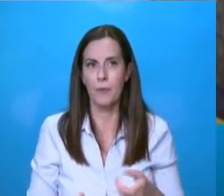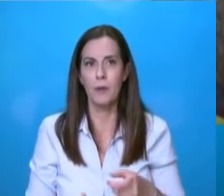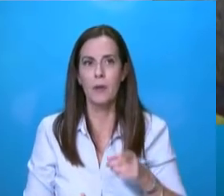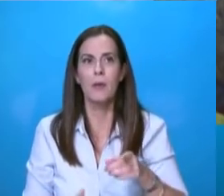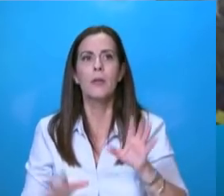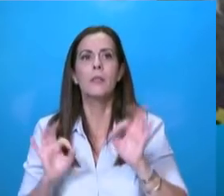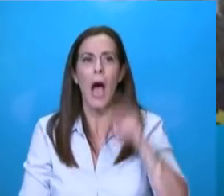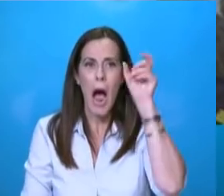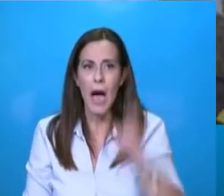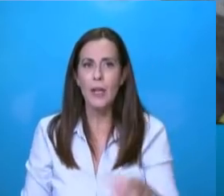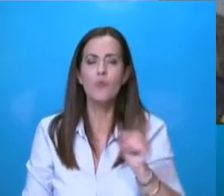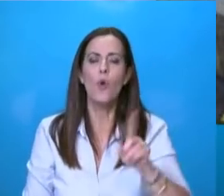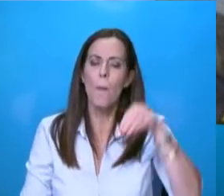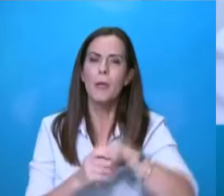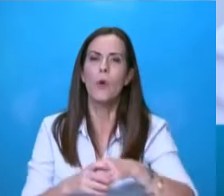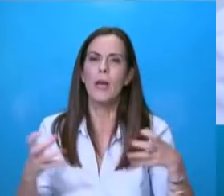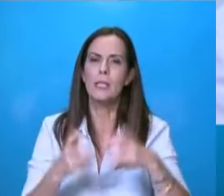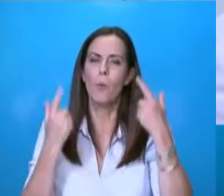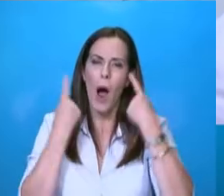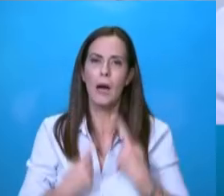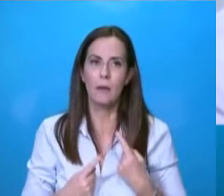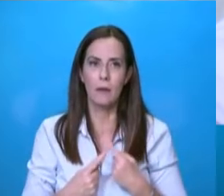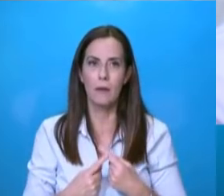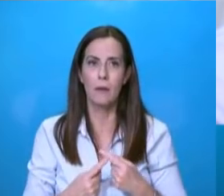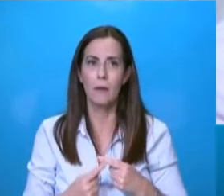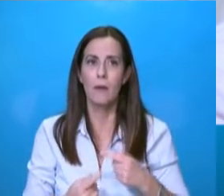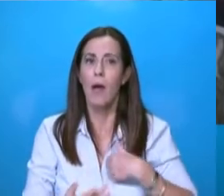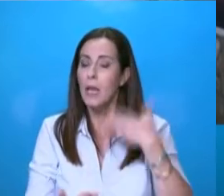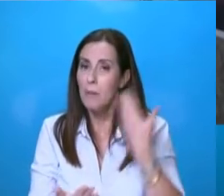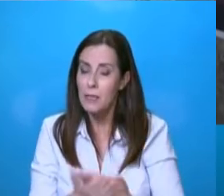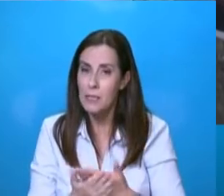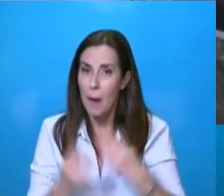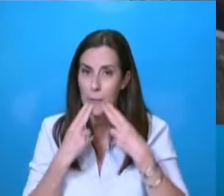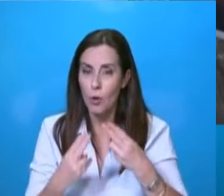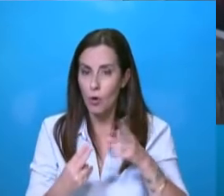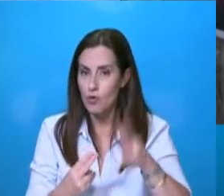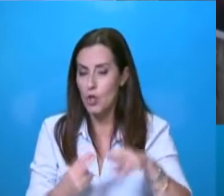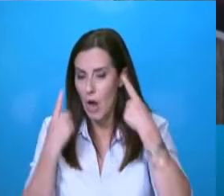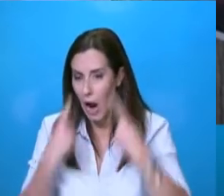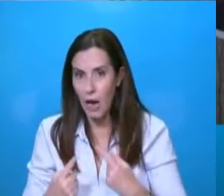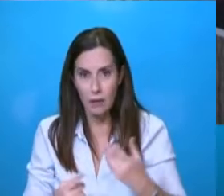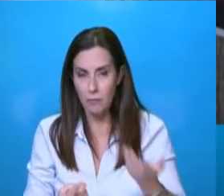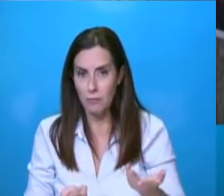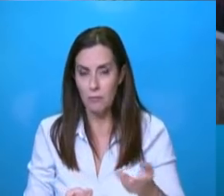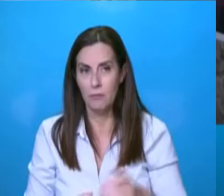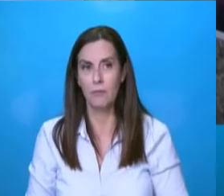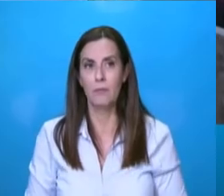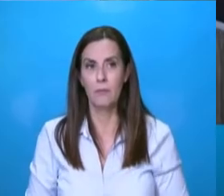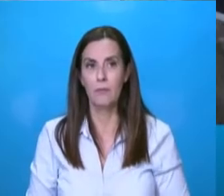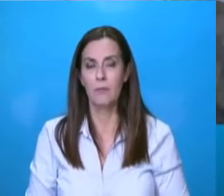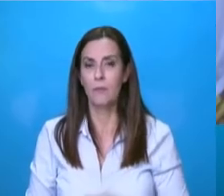של בן אדם שהוא לא מהציבור החרדי. אפור. מציע פתרון שהוא יעיל ברוב המדינות שיש בהם חרדים, ואני חושב שהוא יעיל בארץ, באותה